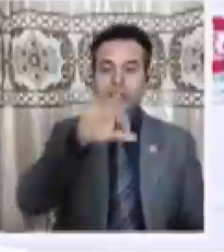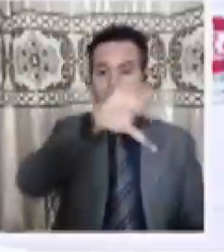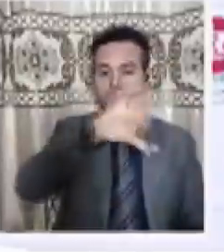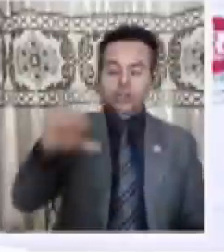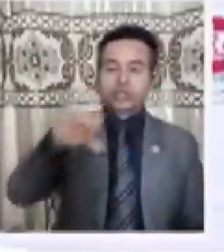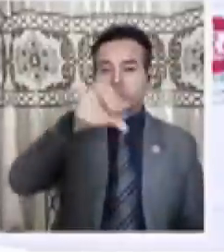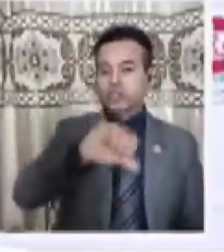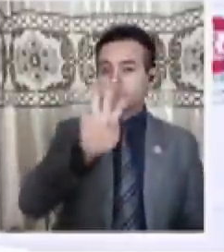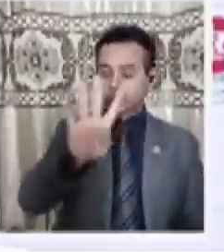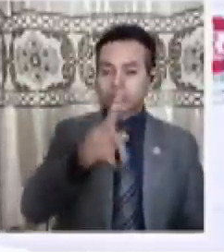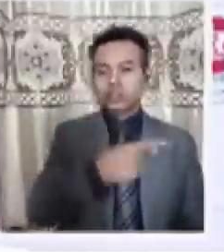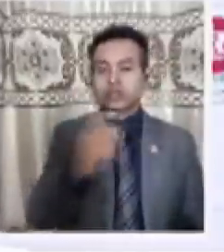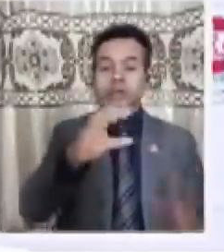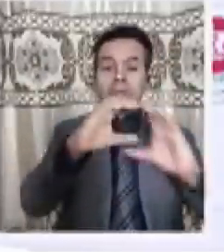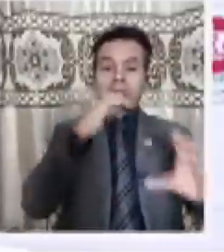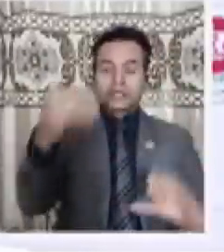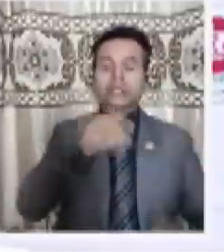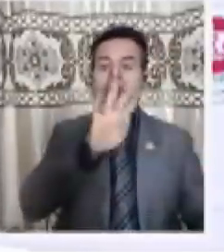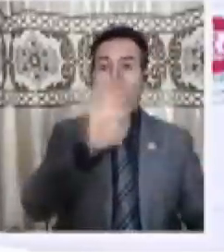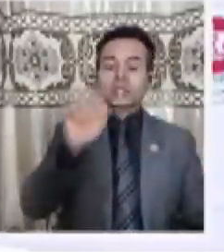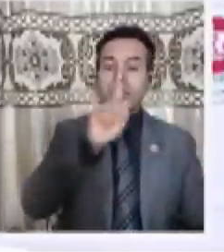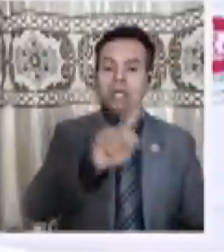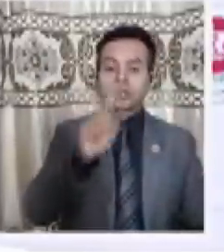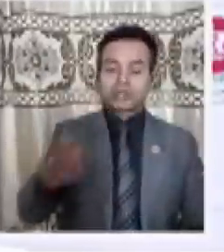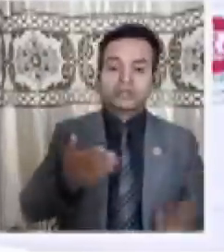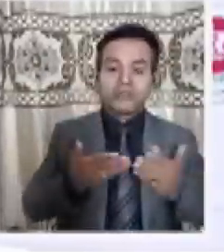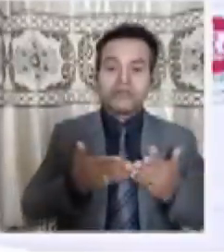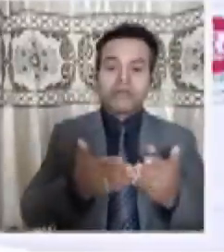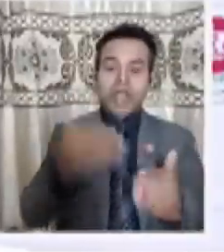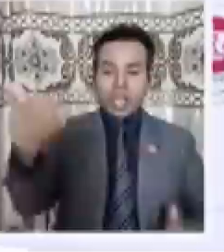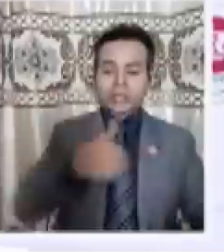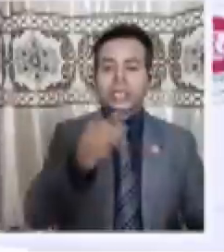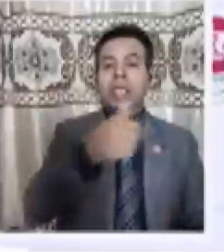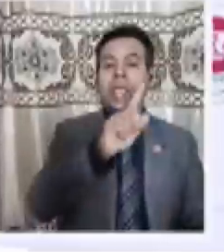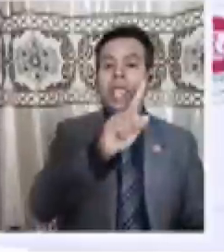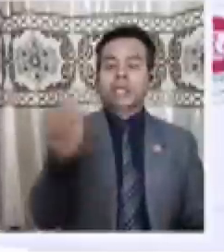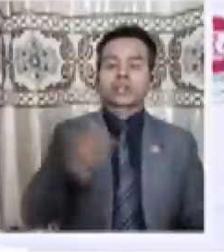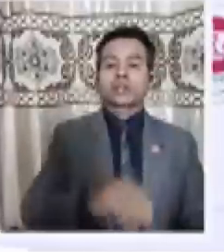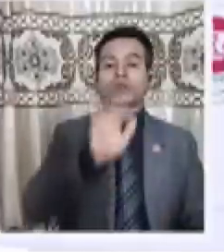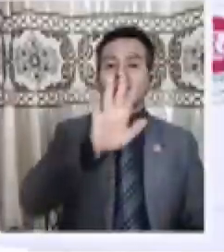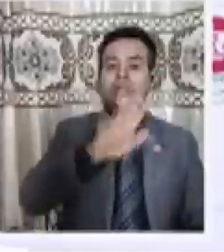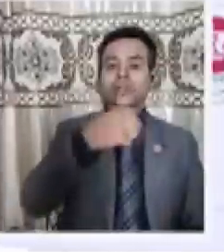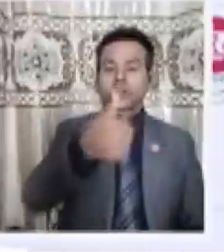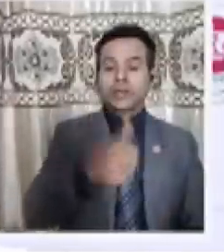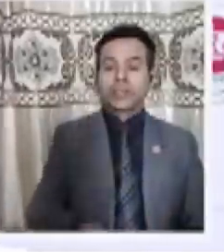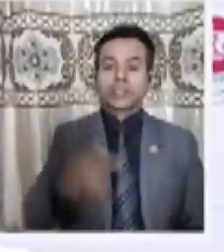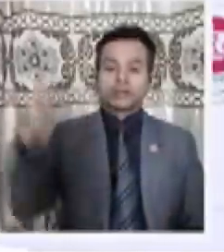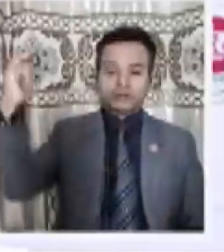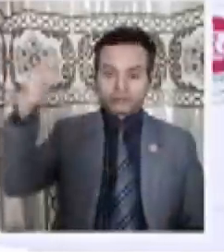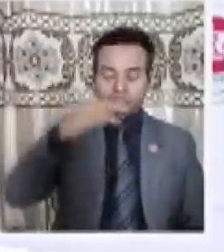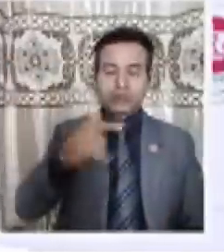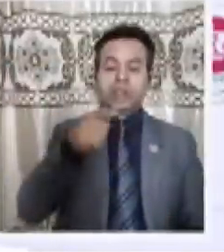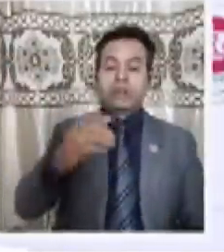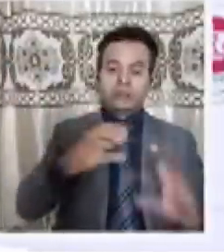994 জন, সকল স্থল বন্দরে 411 জন, 2টি সমুদ্র বন্দরে 156 জন। তিনটি আন্তর্জাতিক বিমানবন্দর, সকল স্থলবন্দর,